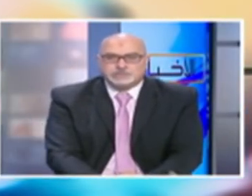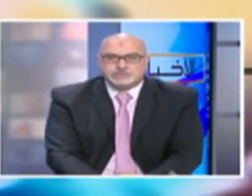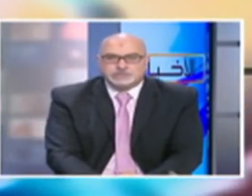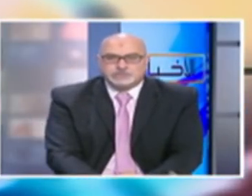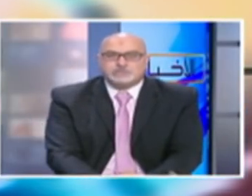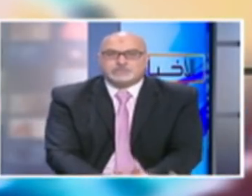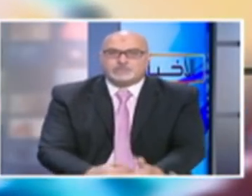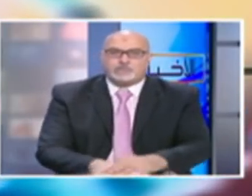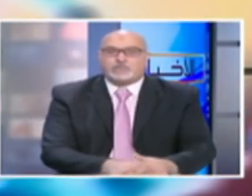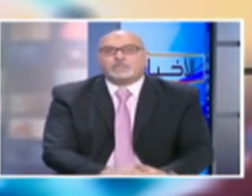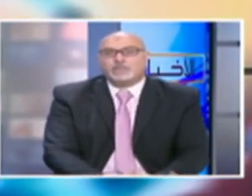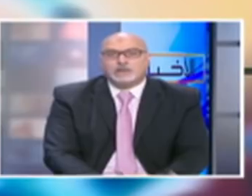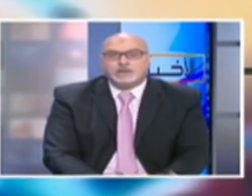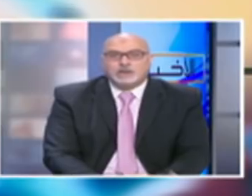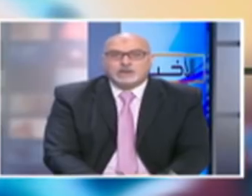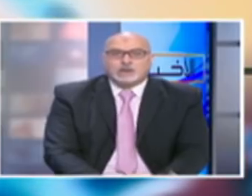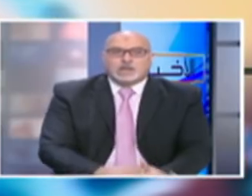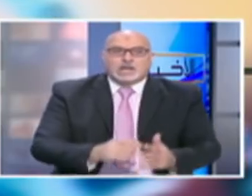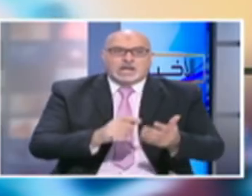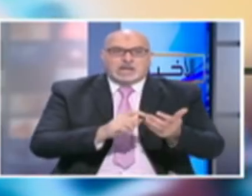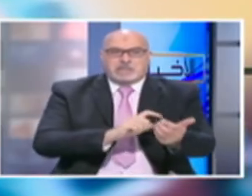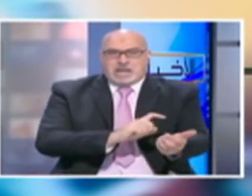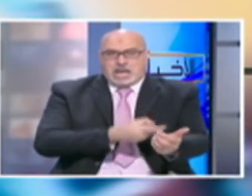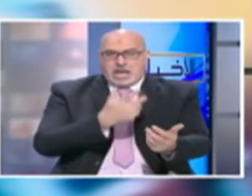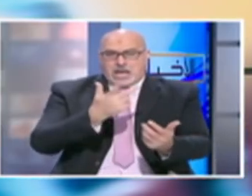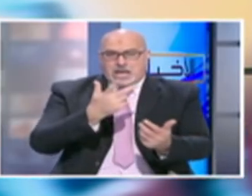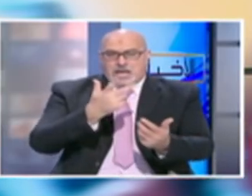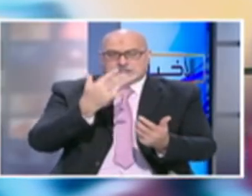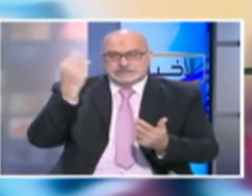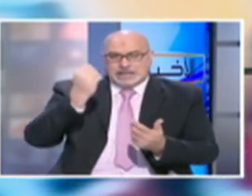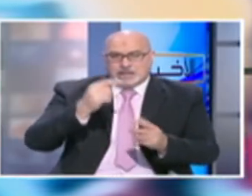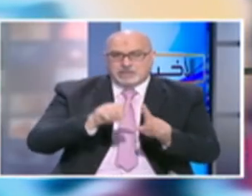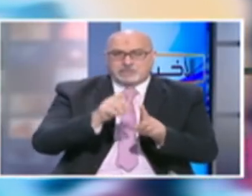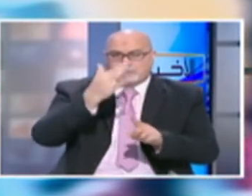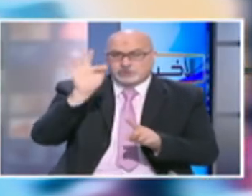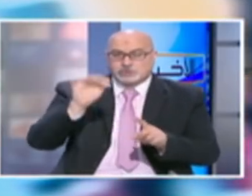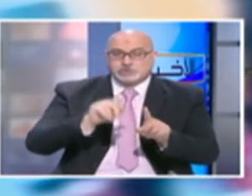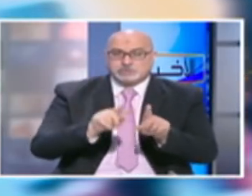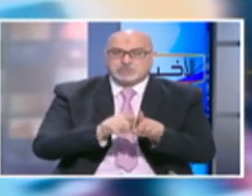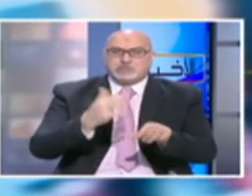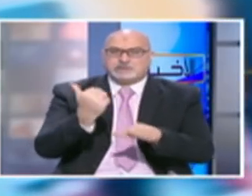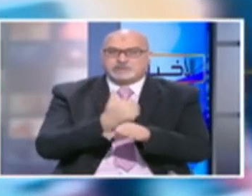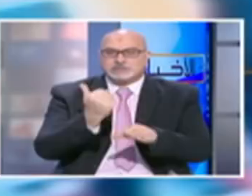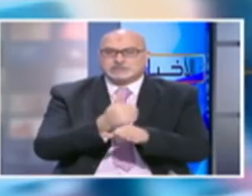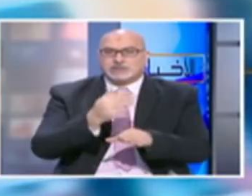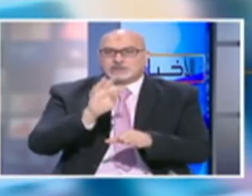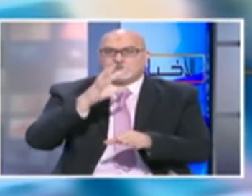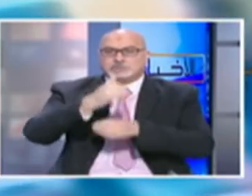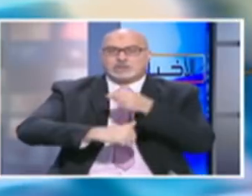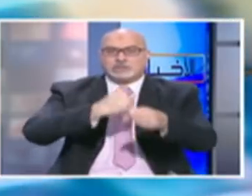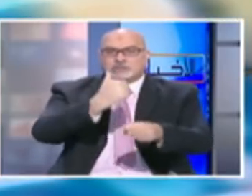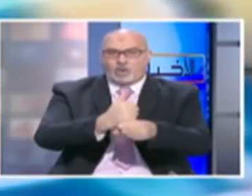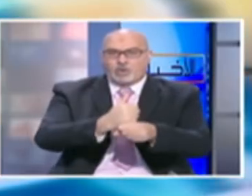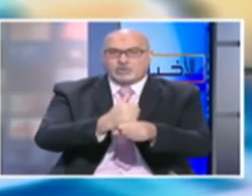من جهتها أحيت أمس الجالية الصحراوية بفرنسا الذكرى 45 لإعلان